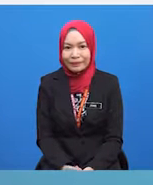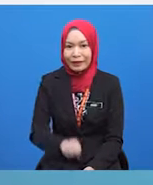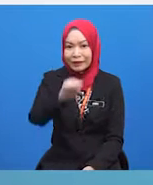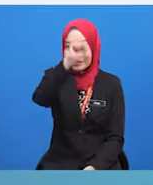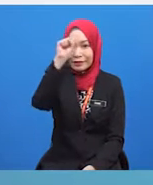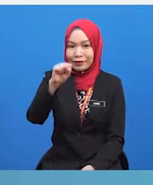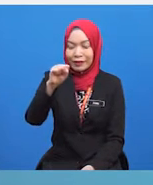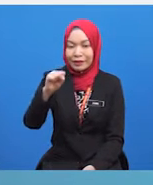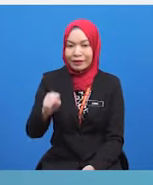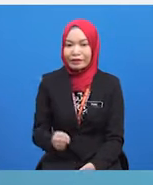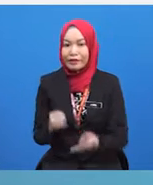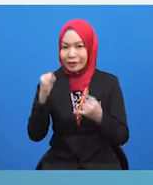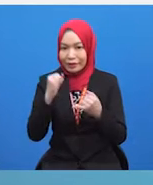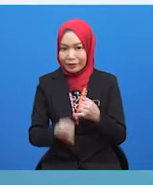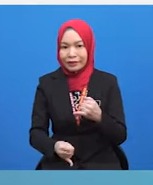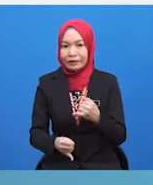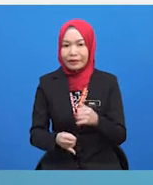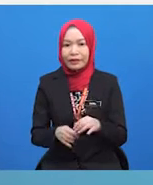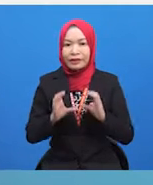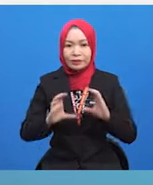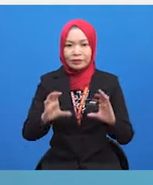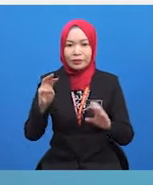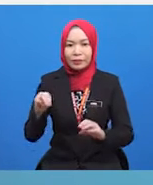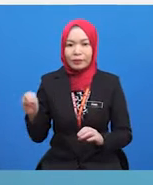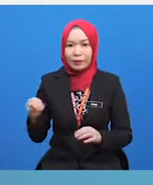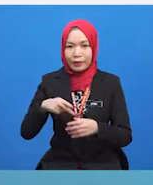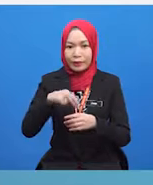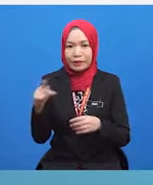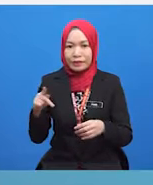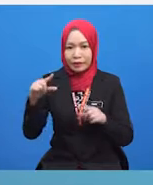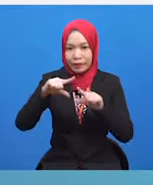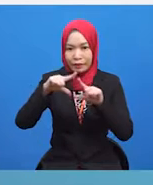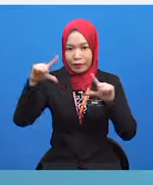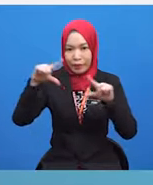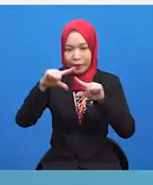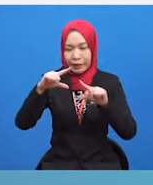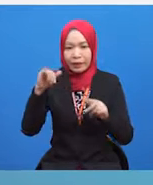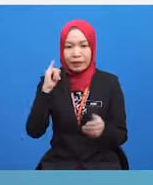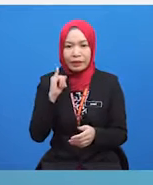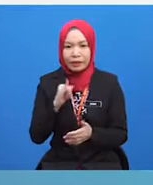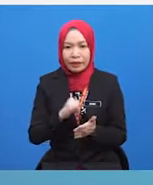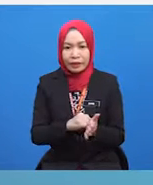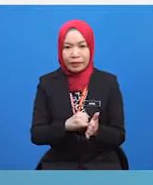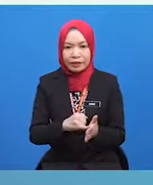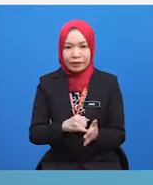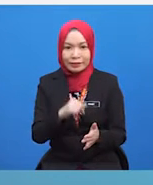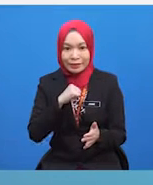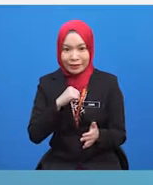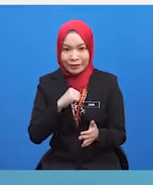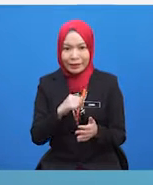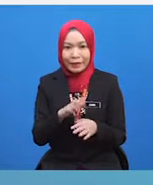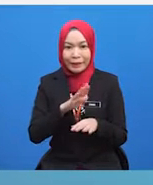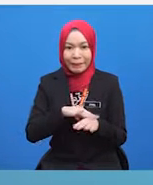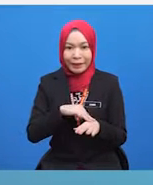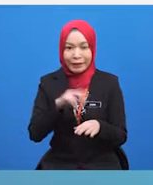Soalan terakhir ialah, cuba murid-murid hasilkan cropping imej diri sendiri pada tiga